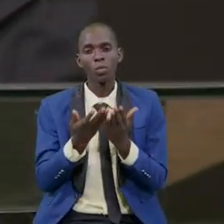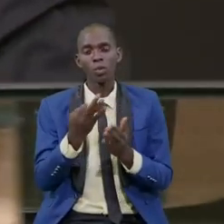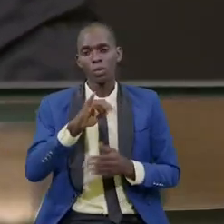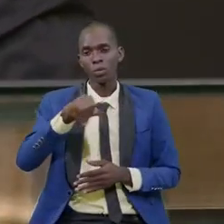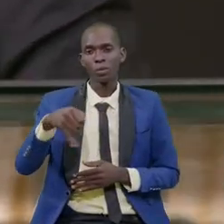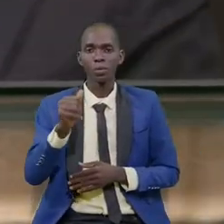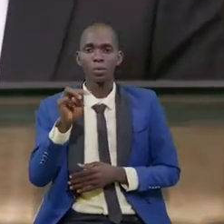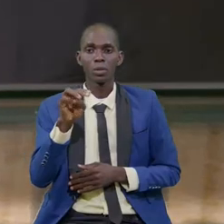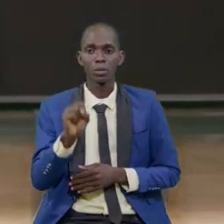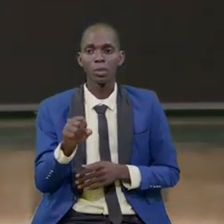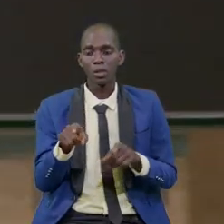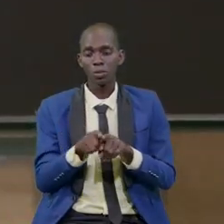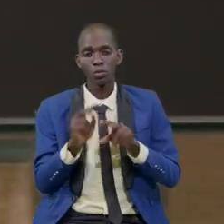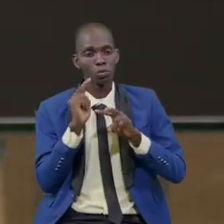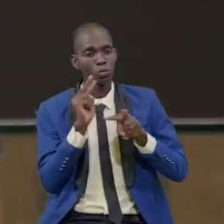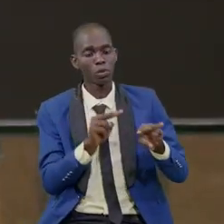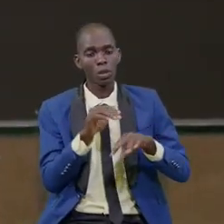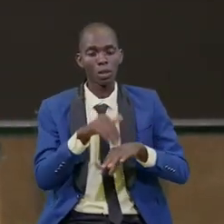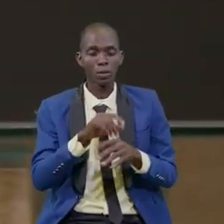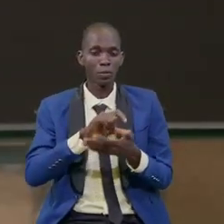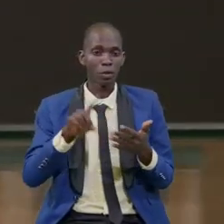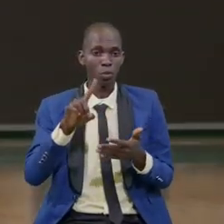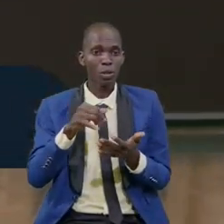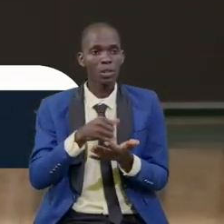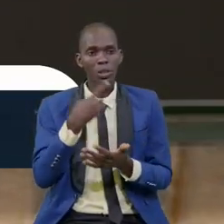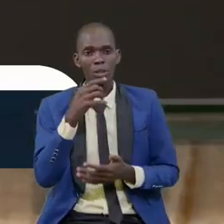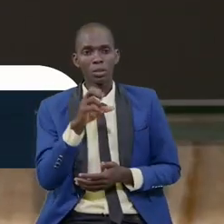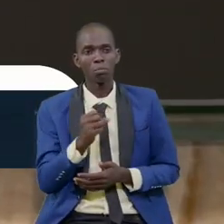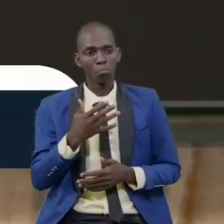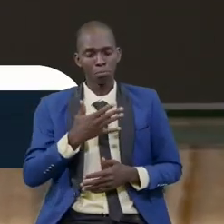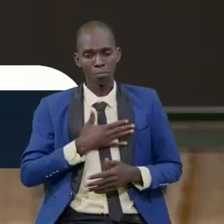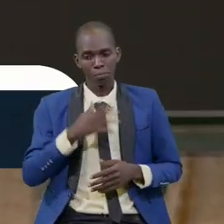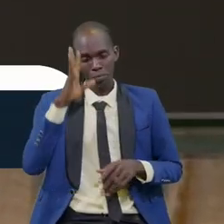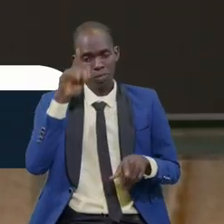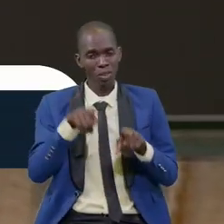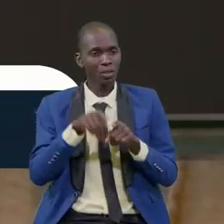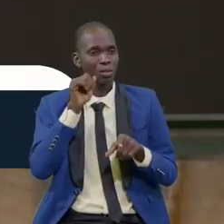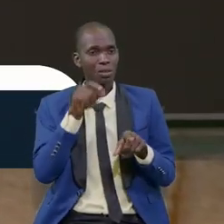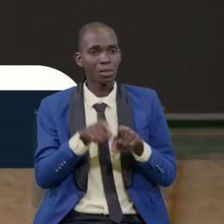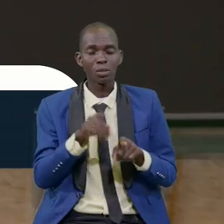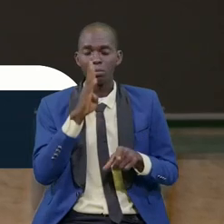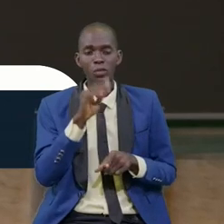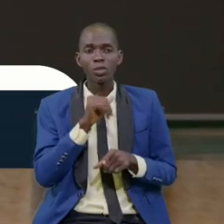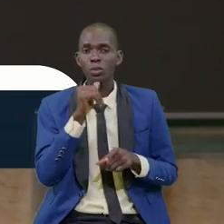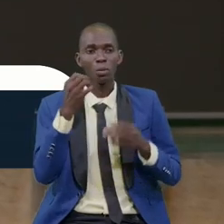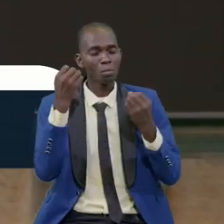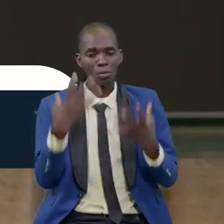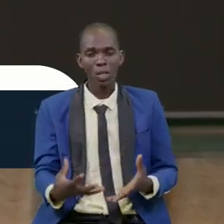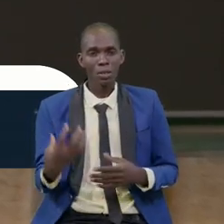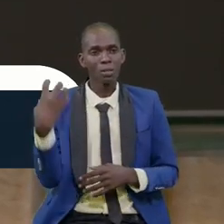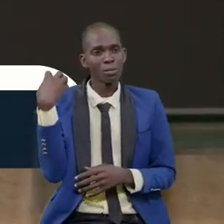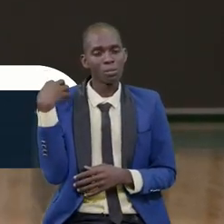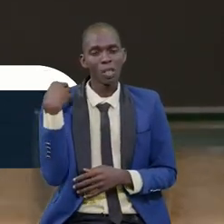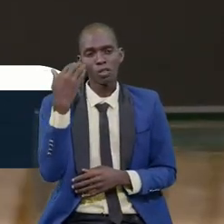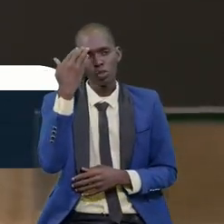Et comme nous voyons le verset 1, là-bas, verset 1 qui dit, « Mes frères, qu'il n'y a pas